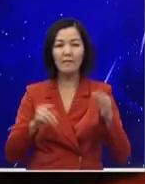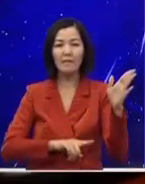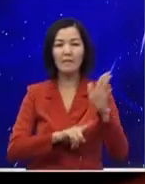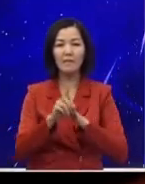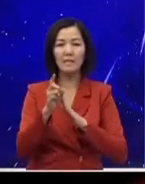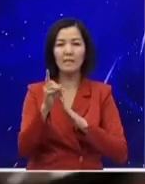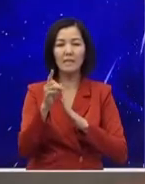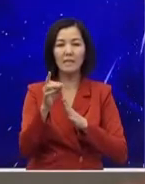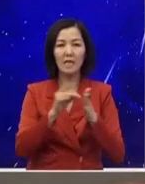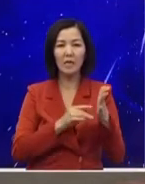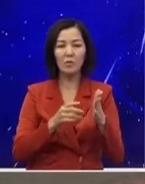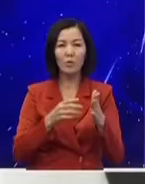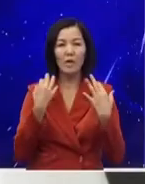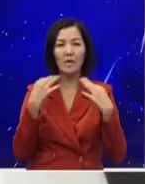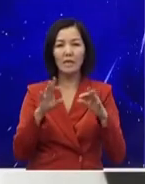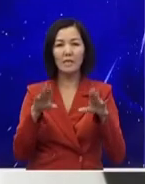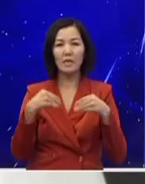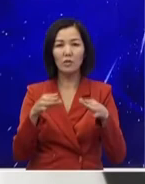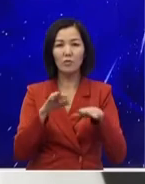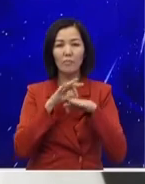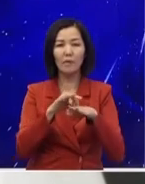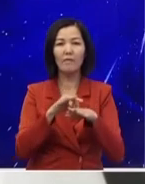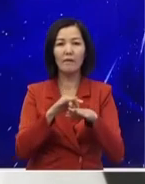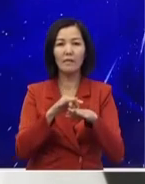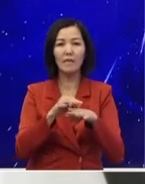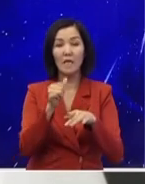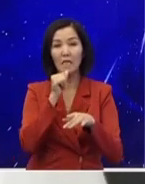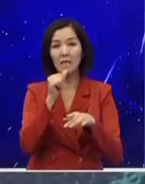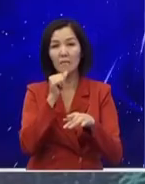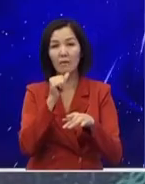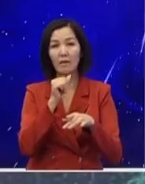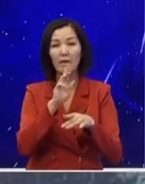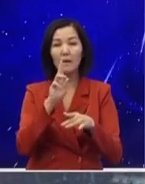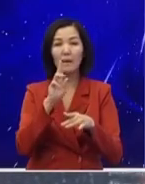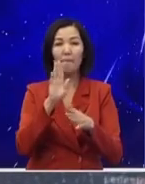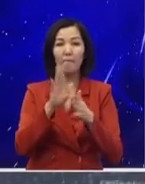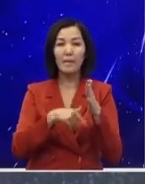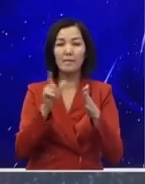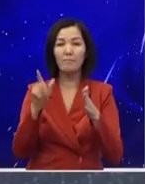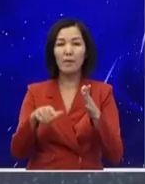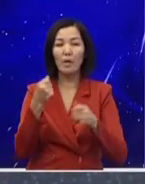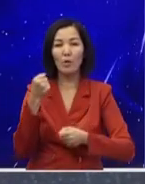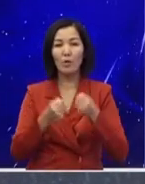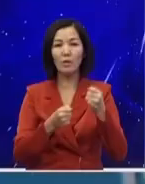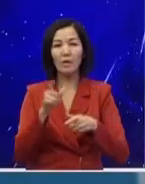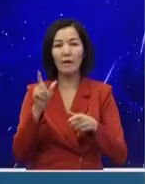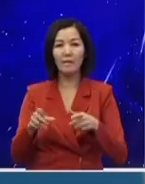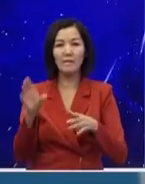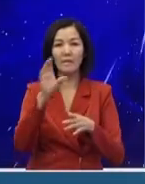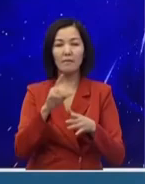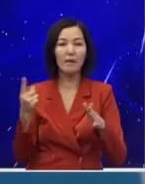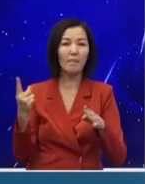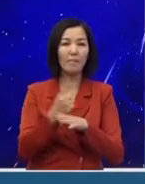нескольких регионах России было разрешено проводить полномасштабные испытания беспилотных автомобилей. А в сентябре даже состоялся